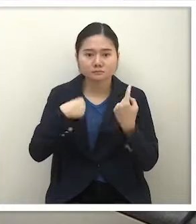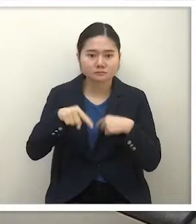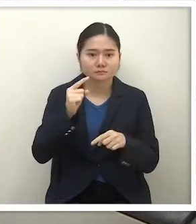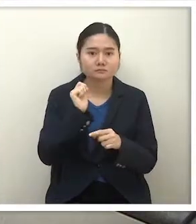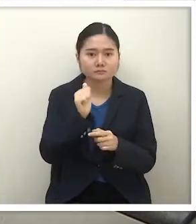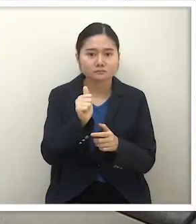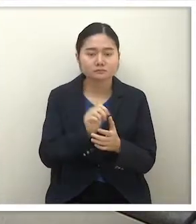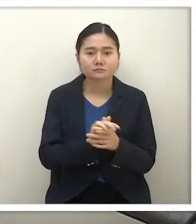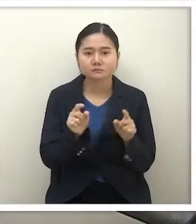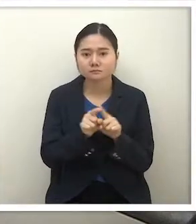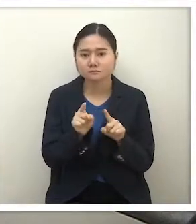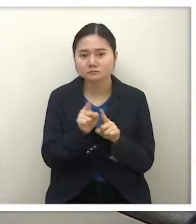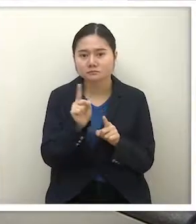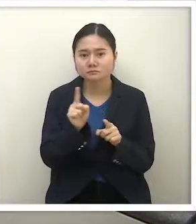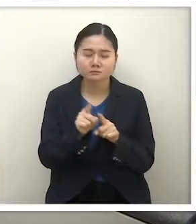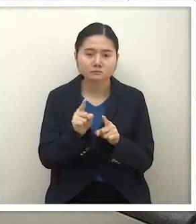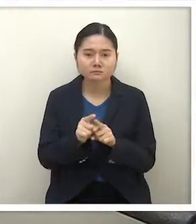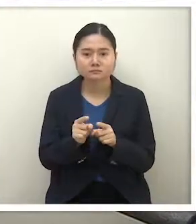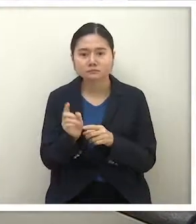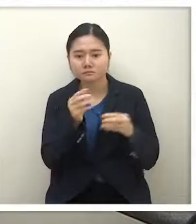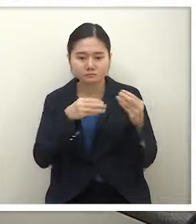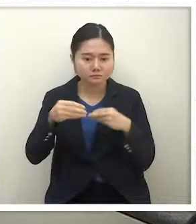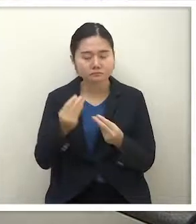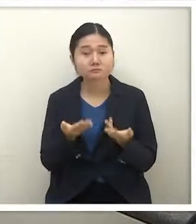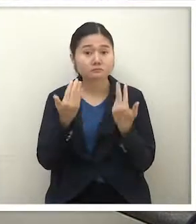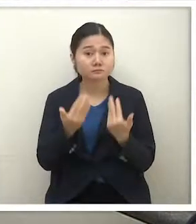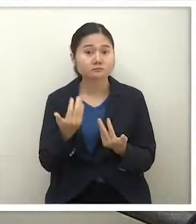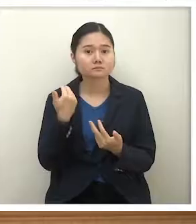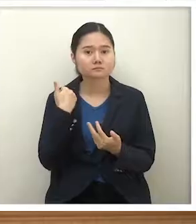เนี่ยมันจะดูนุ่มนวลมากนะครับ